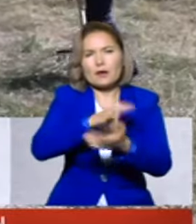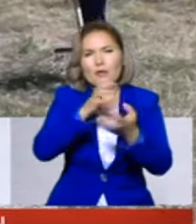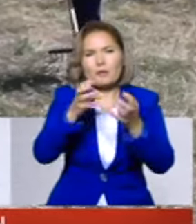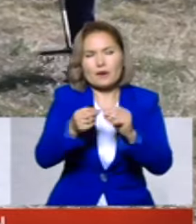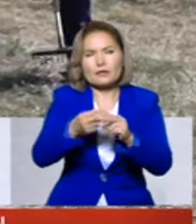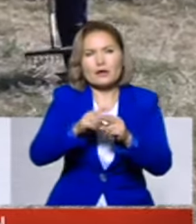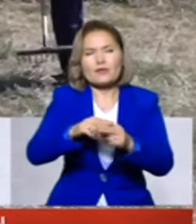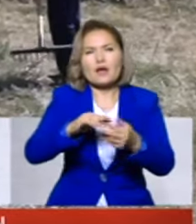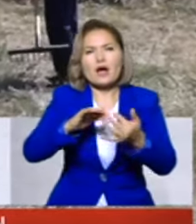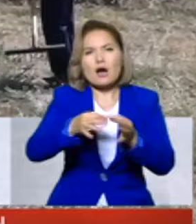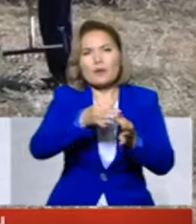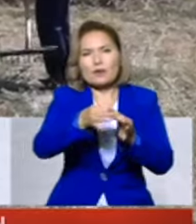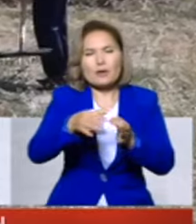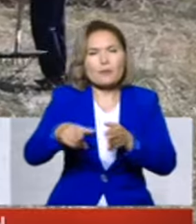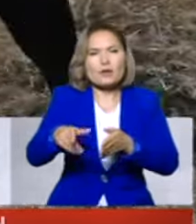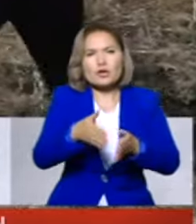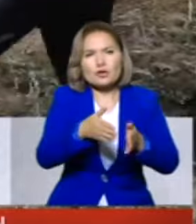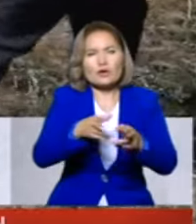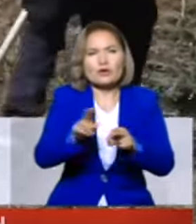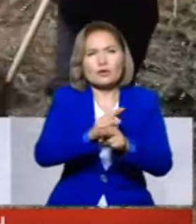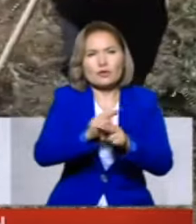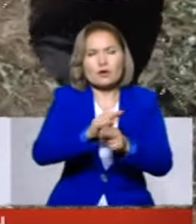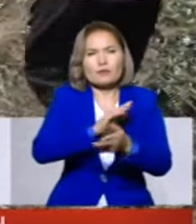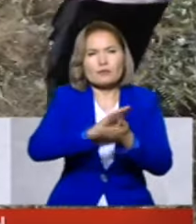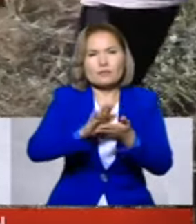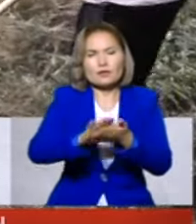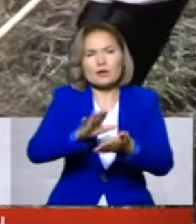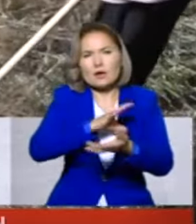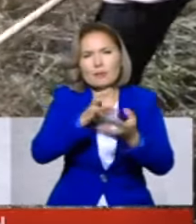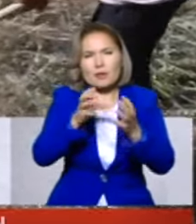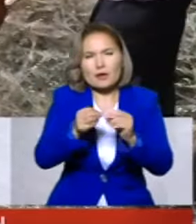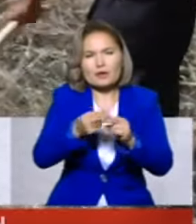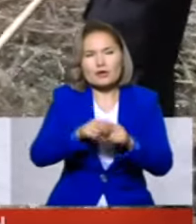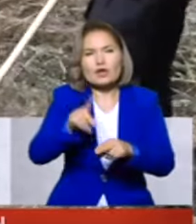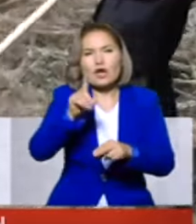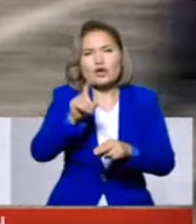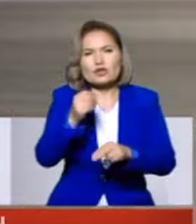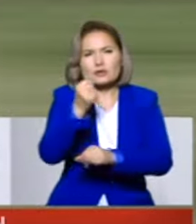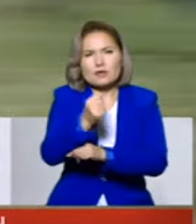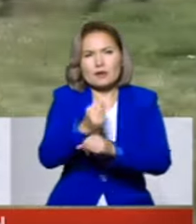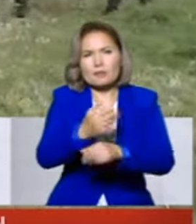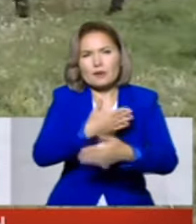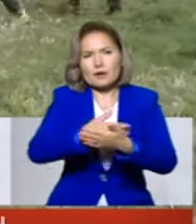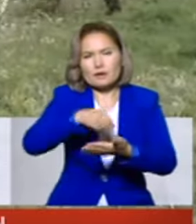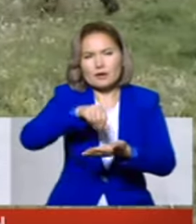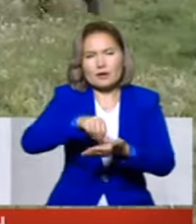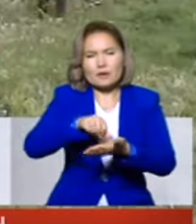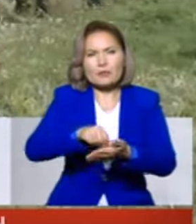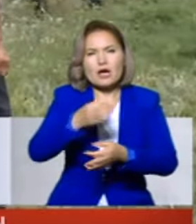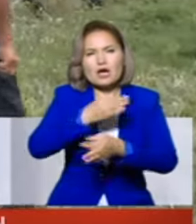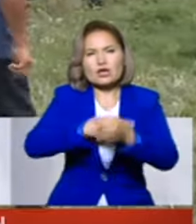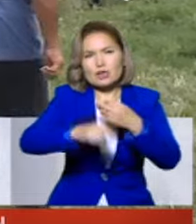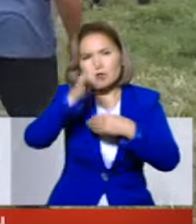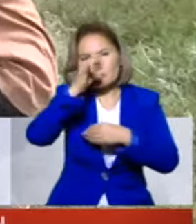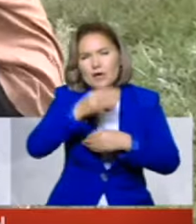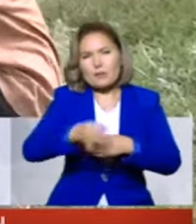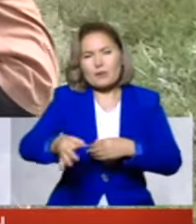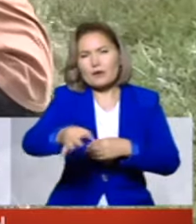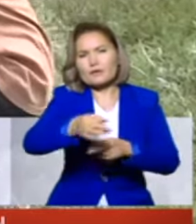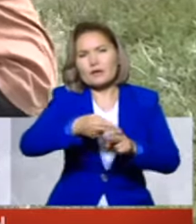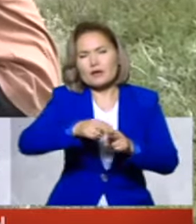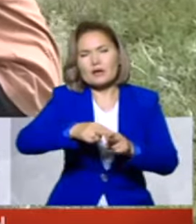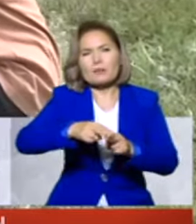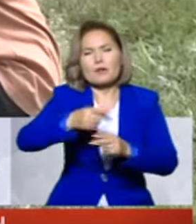Сондай-ақ ауылдар арасындағы жол жиектерінен де қоқыс шығарылды. Шараға 100-ге жуық адам қатысты. Ал шығыста Ақбауыр тарихи кешенінің